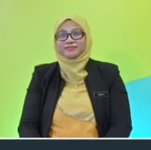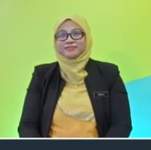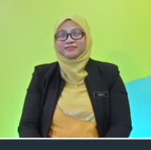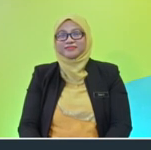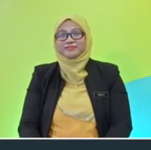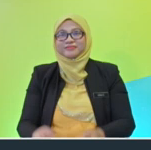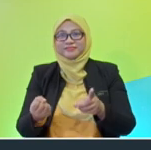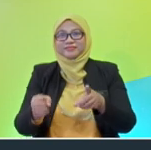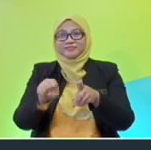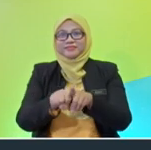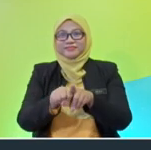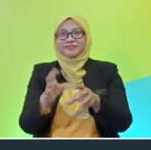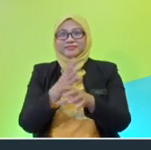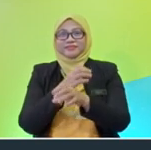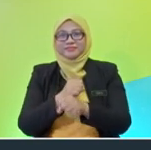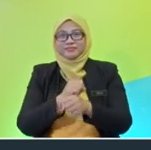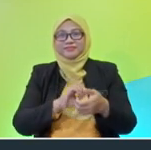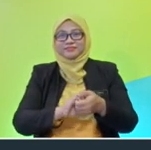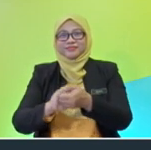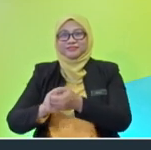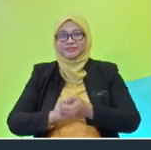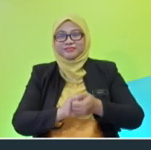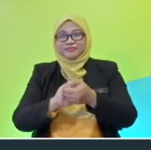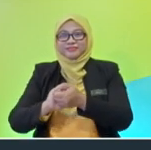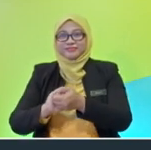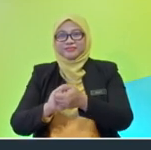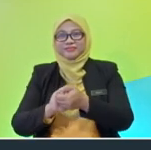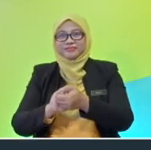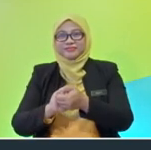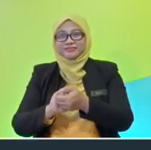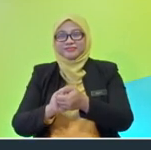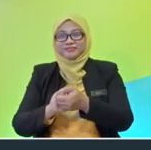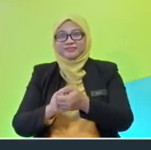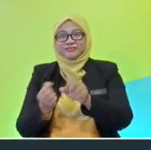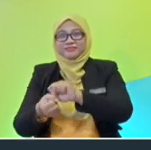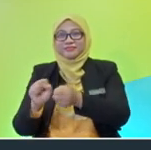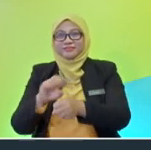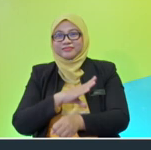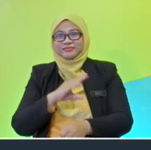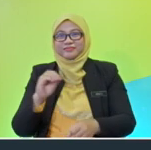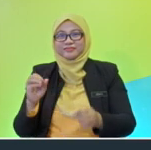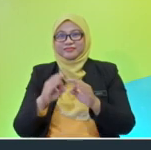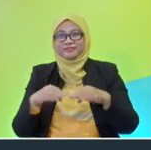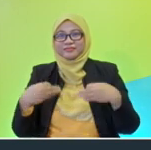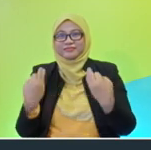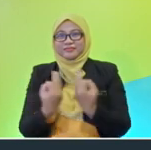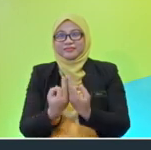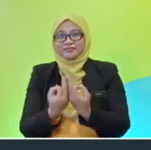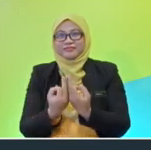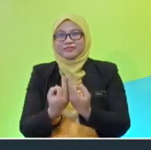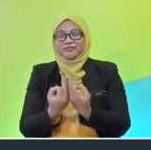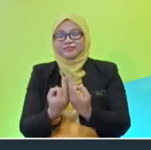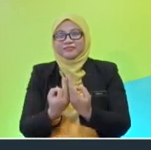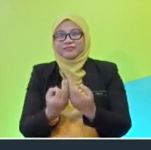dapat menggerakkan persahabatan dan hubungan kekeluargaan melalui perkawinan